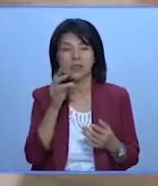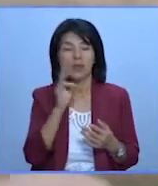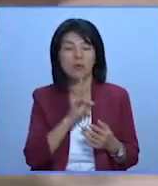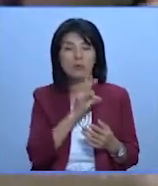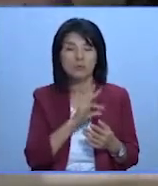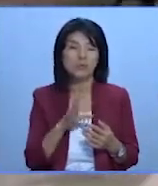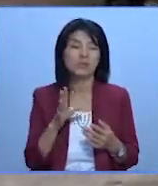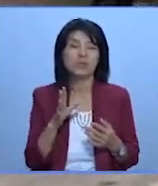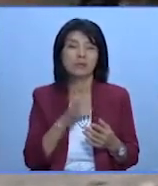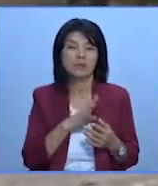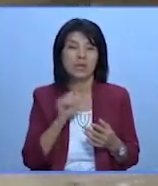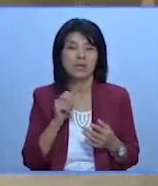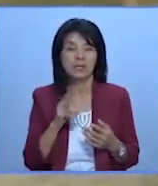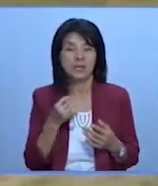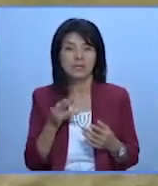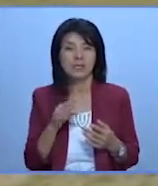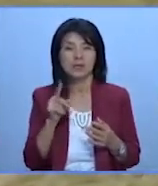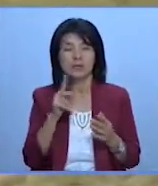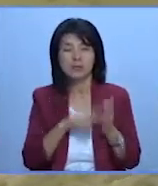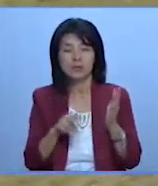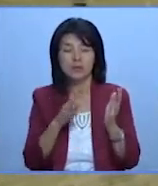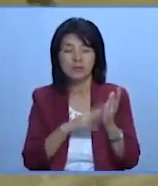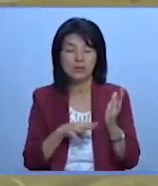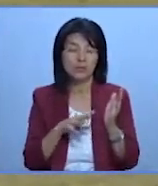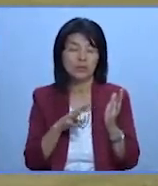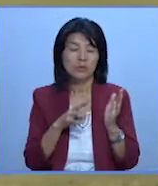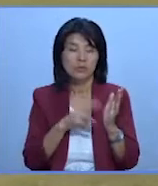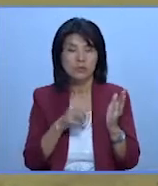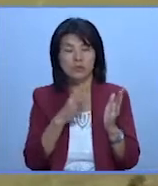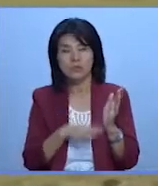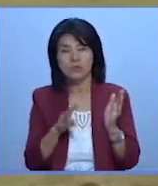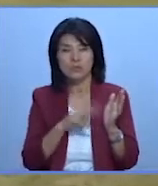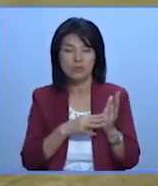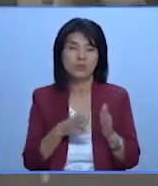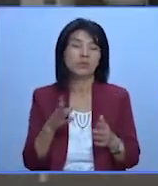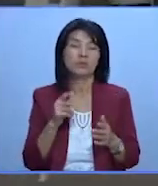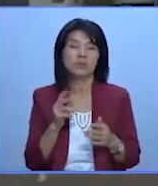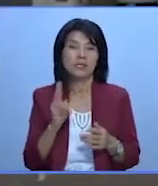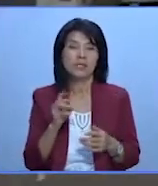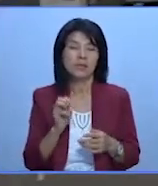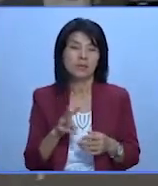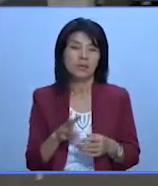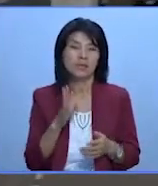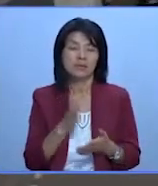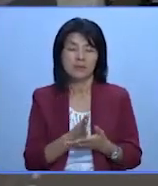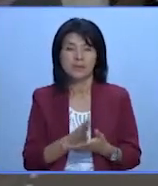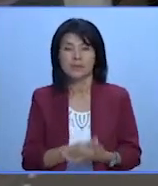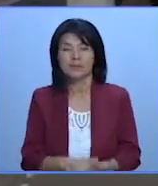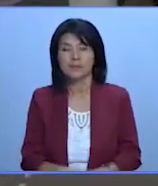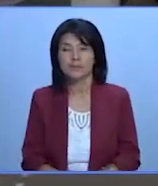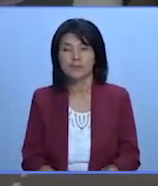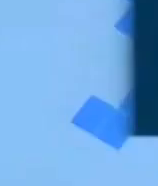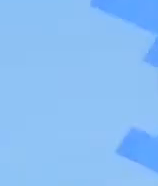алтайским краем составляет семьсот девяносто восемь километров это самый протяженный участок границы между республики казахстан и российской федерации